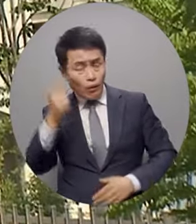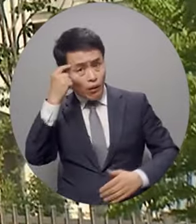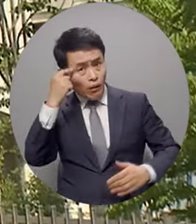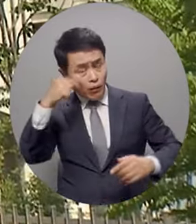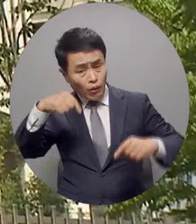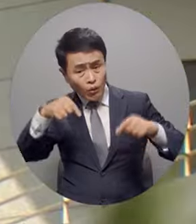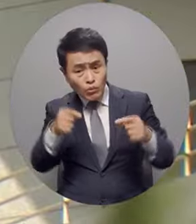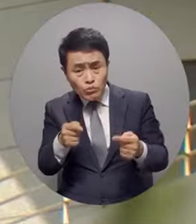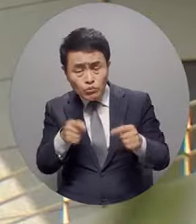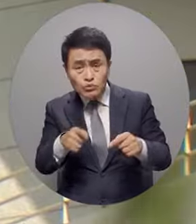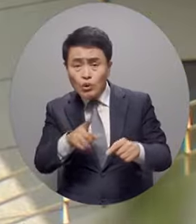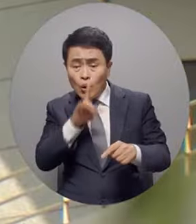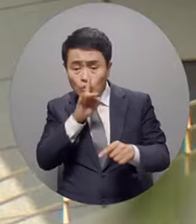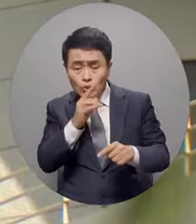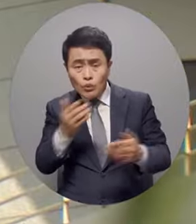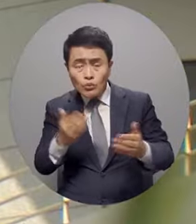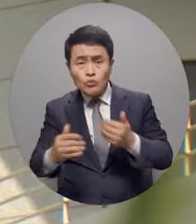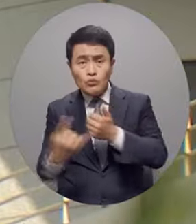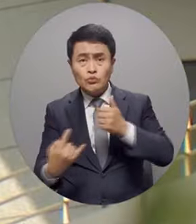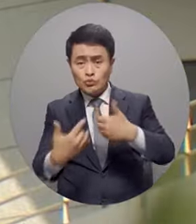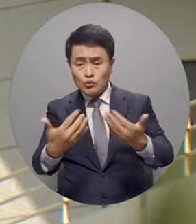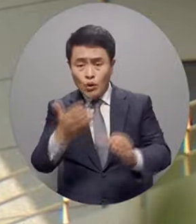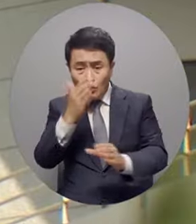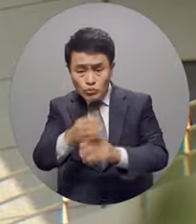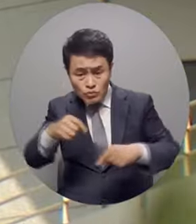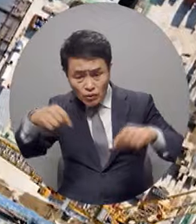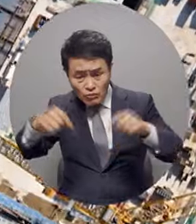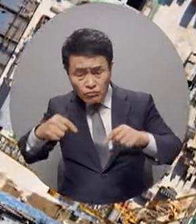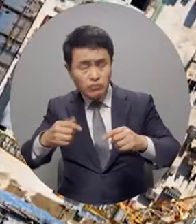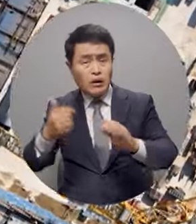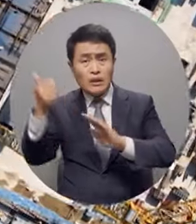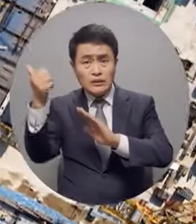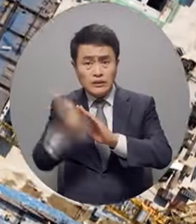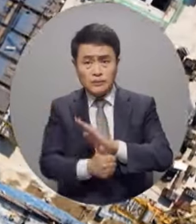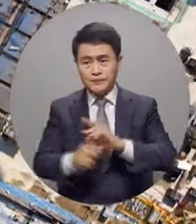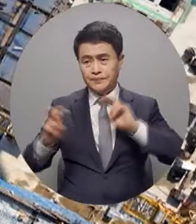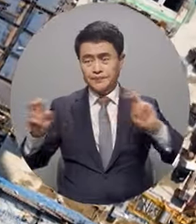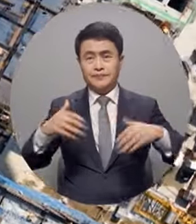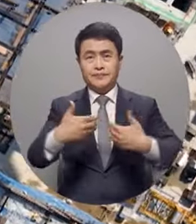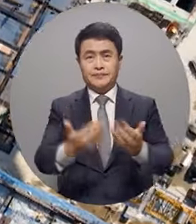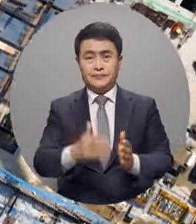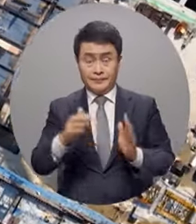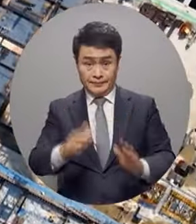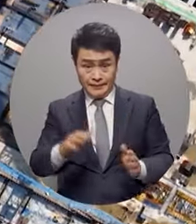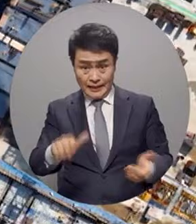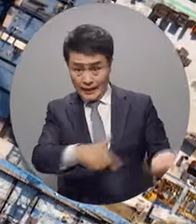조정하던 중앙노동위원회에서도 중재안 실패했고 사측은 일당